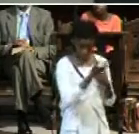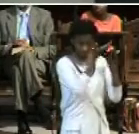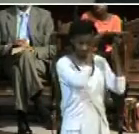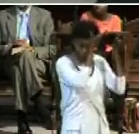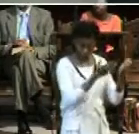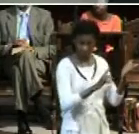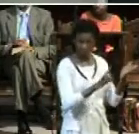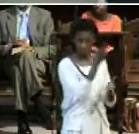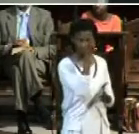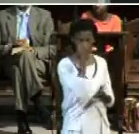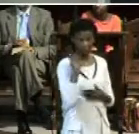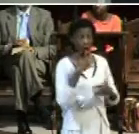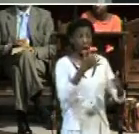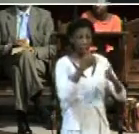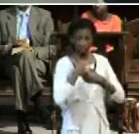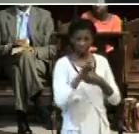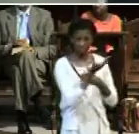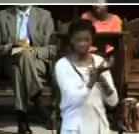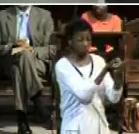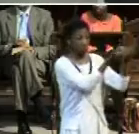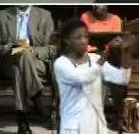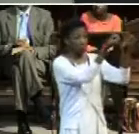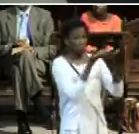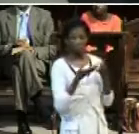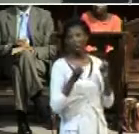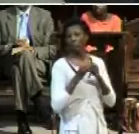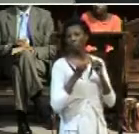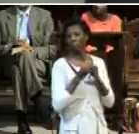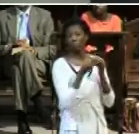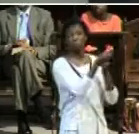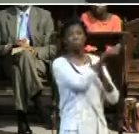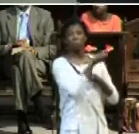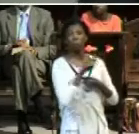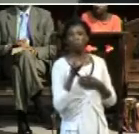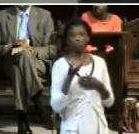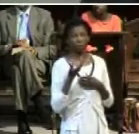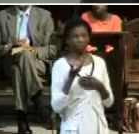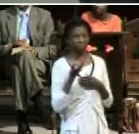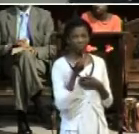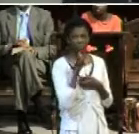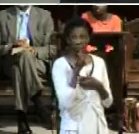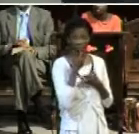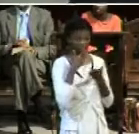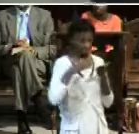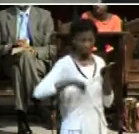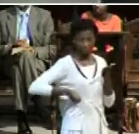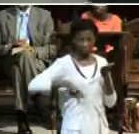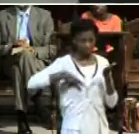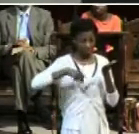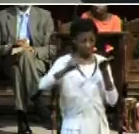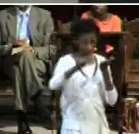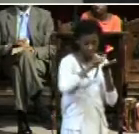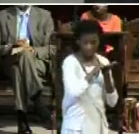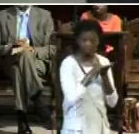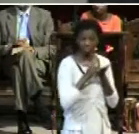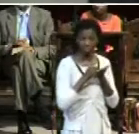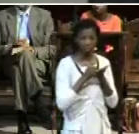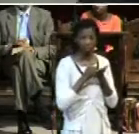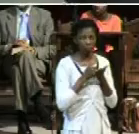la grâce de Dieu, elle voit en cet homme Dieu lui-même capable de pardonner et de porter ses